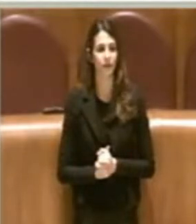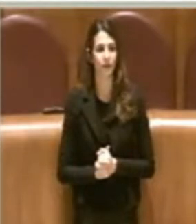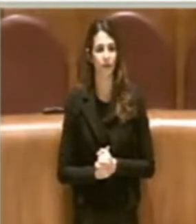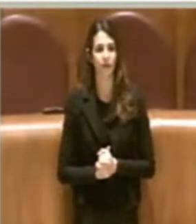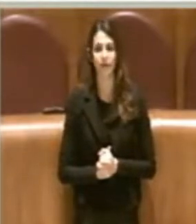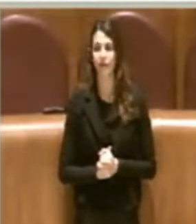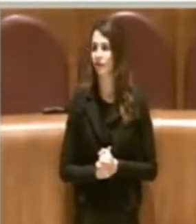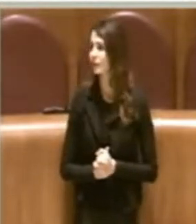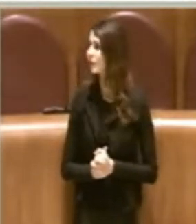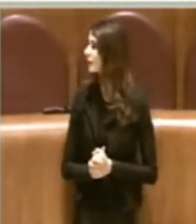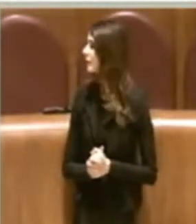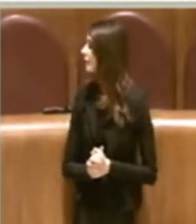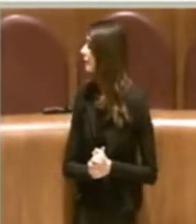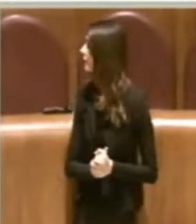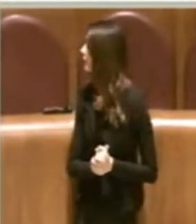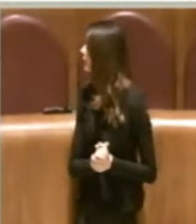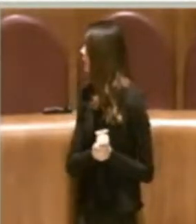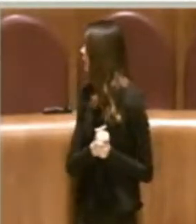preso.